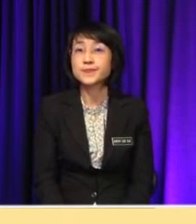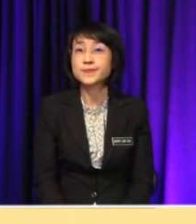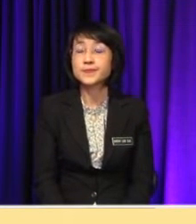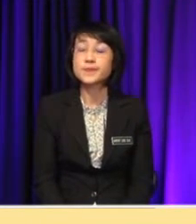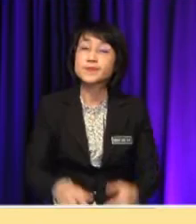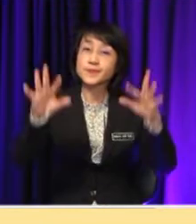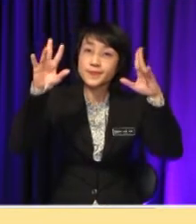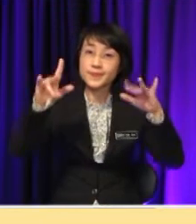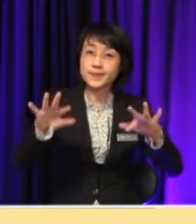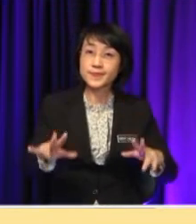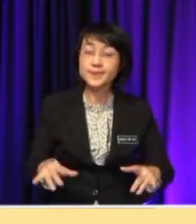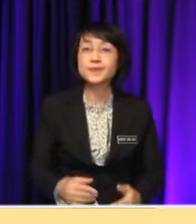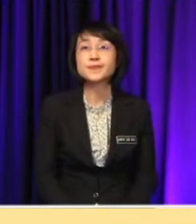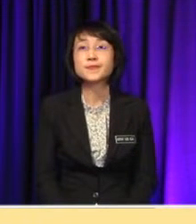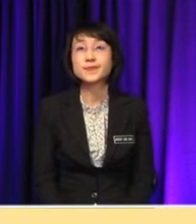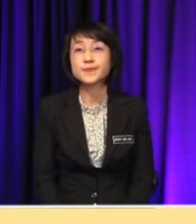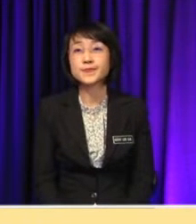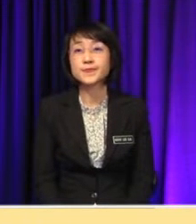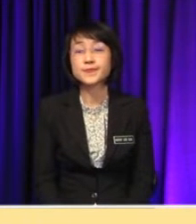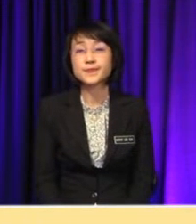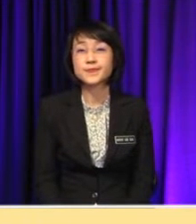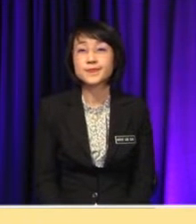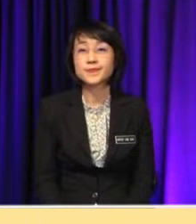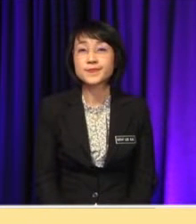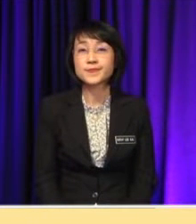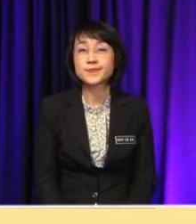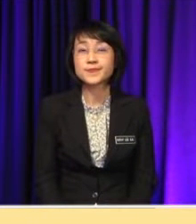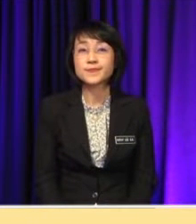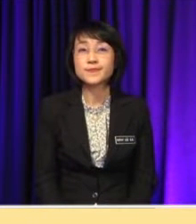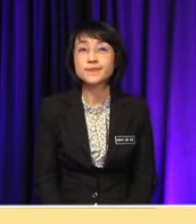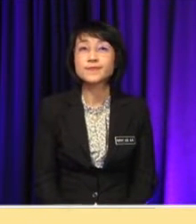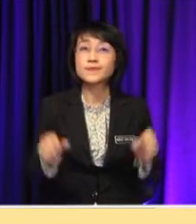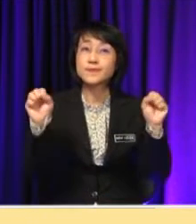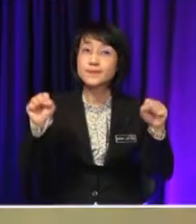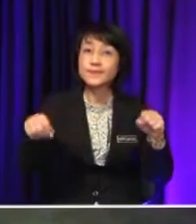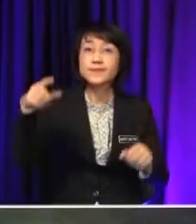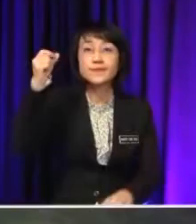hujan yang ke kiri Oke boleh boleh